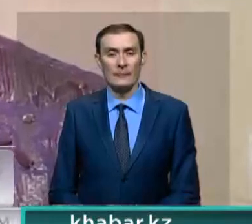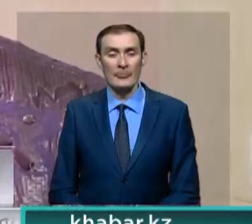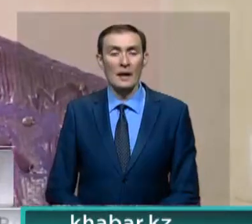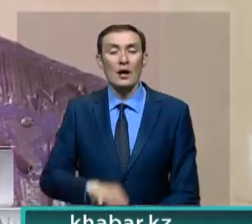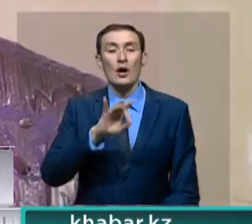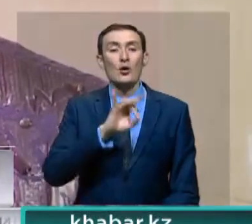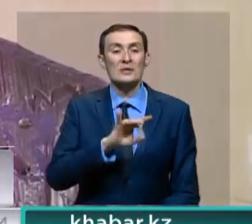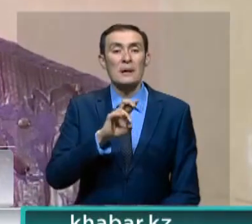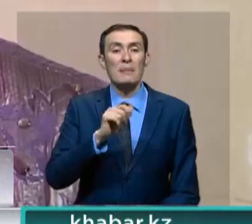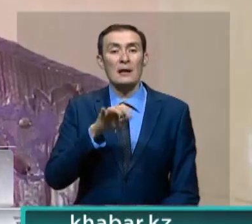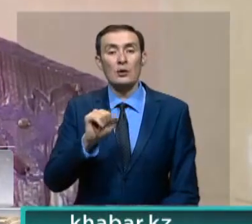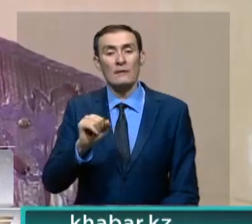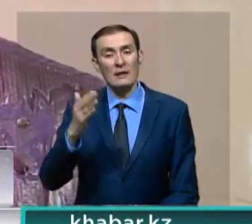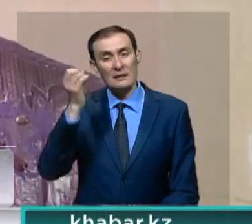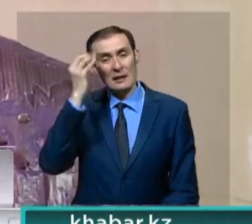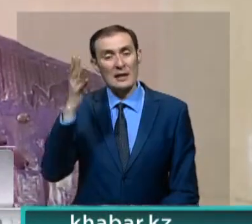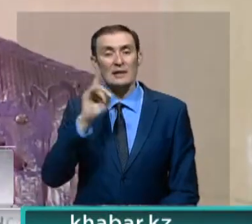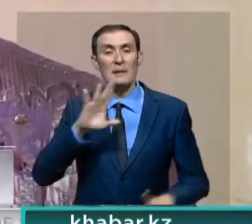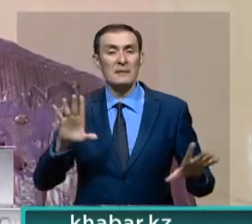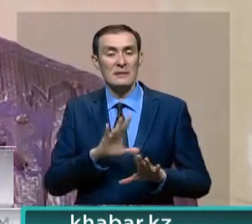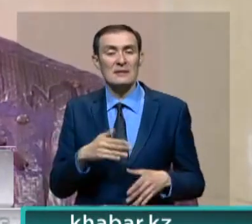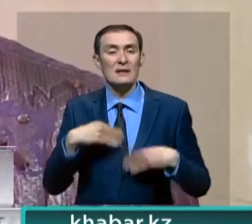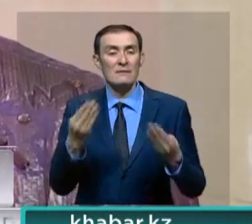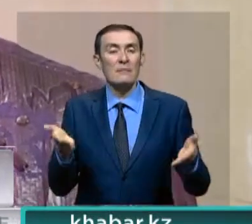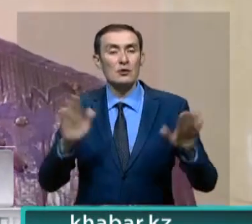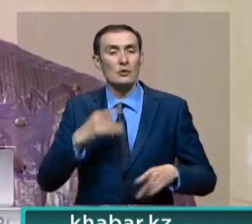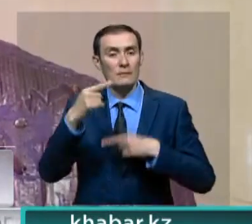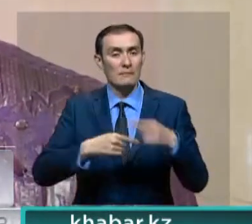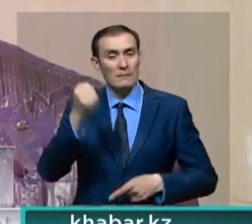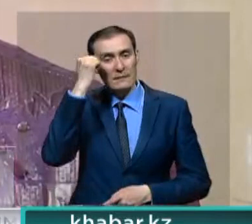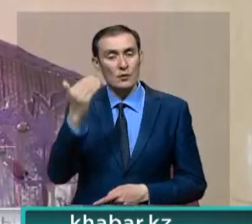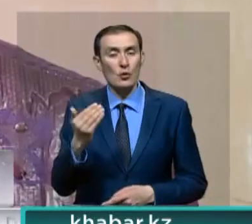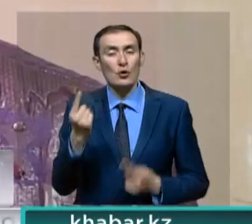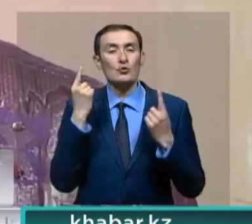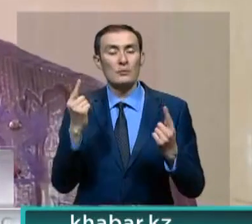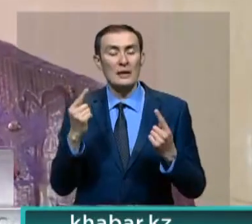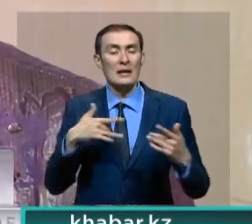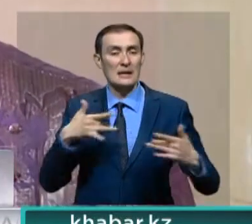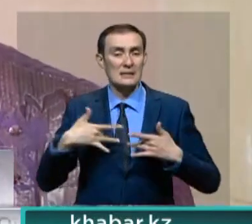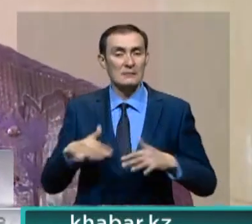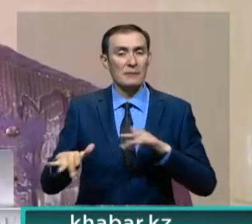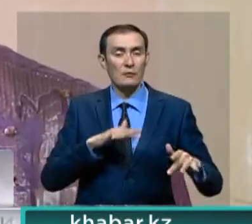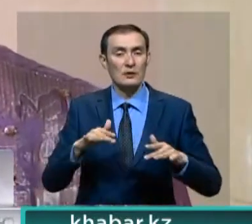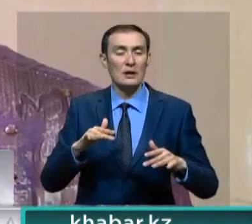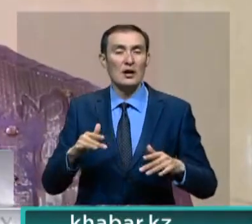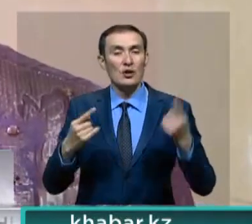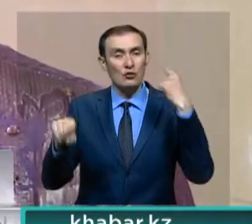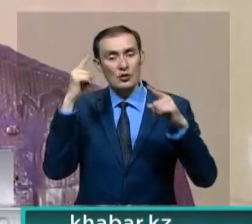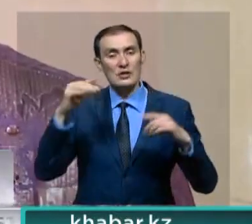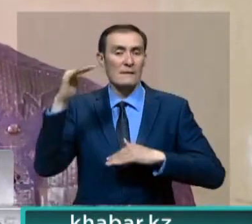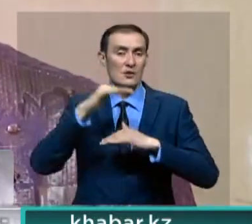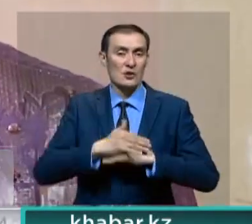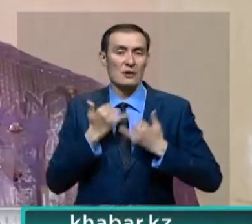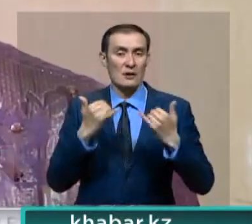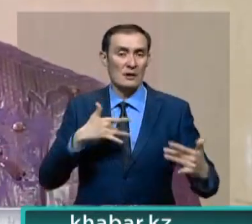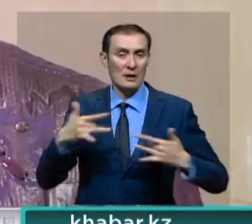Роза Багланова – талантливая певица, которая оставила большое наследие. В честь ее юбилея «Казахконцерт» проводит творческие вечера во многих городах